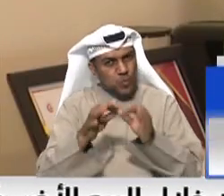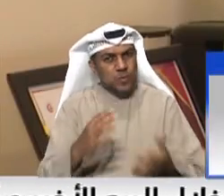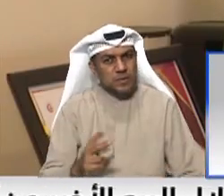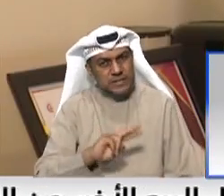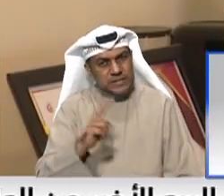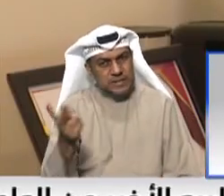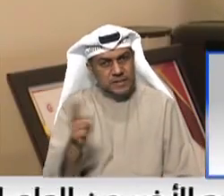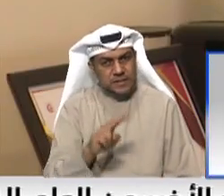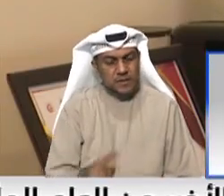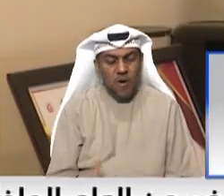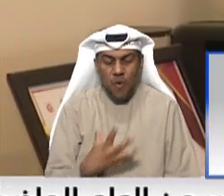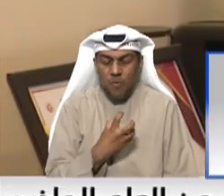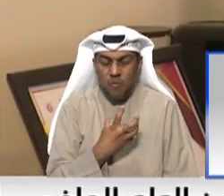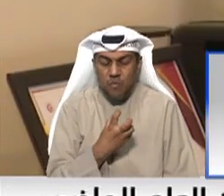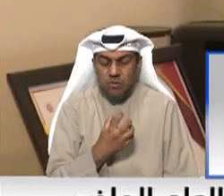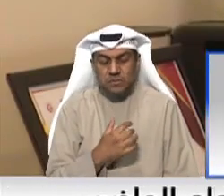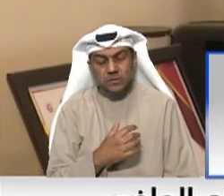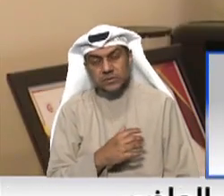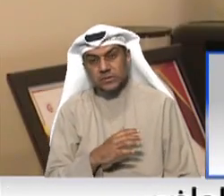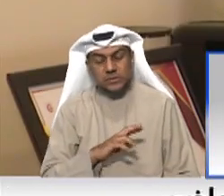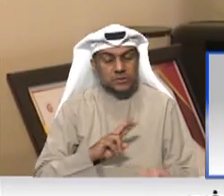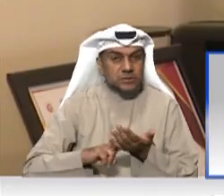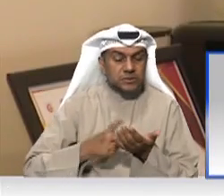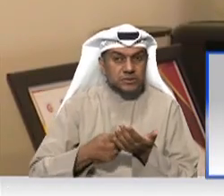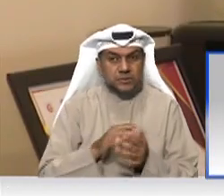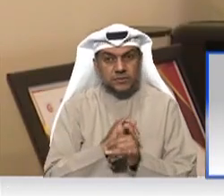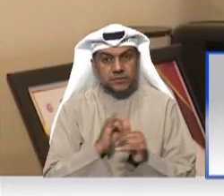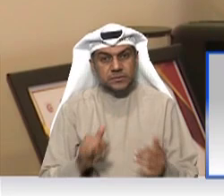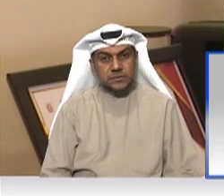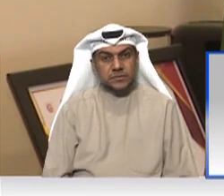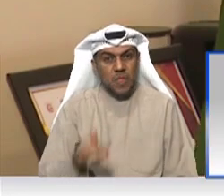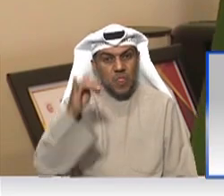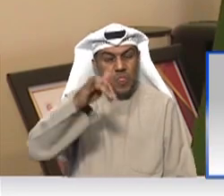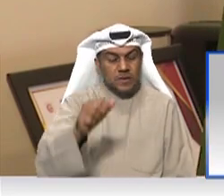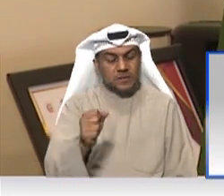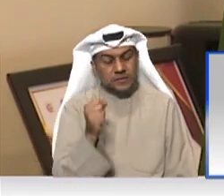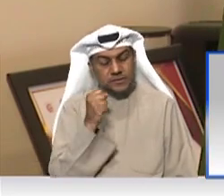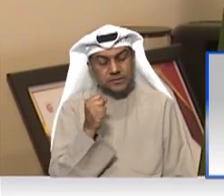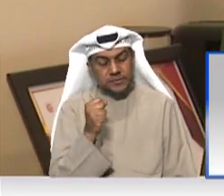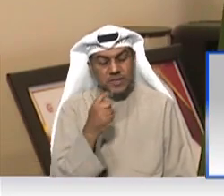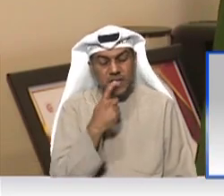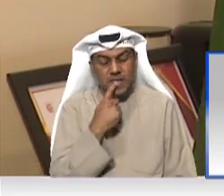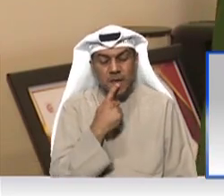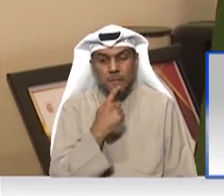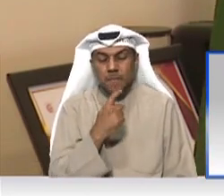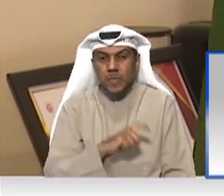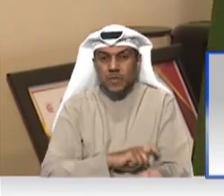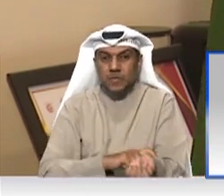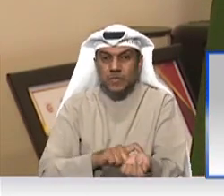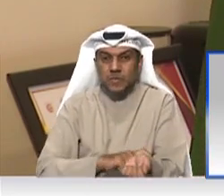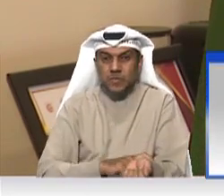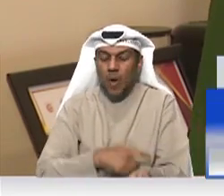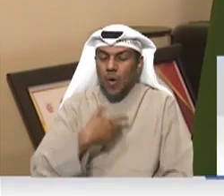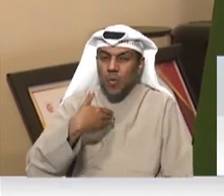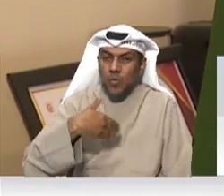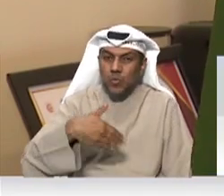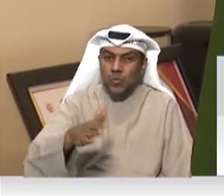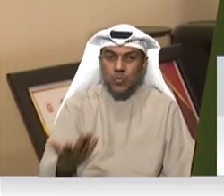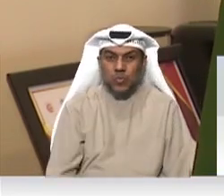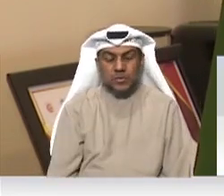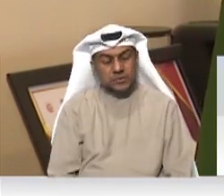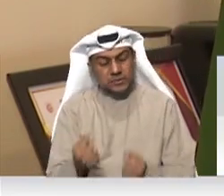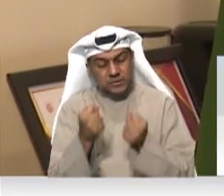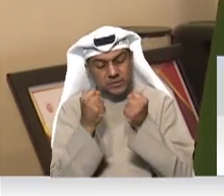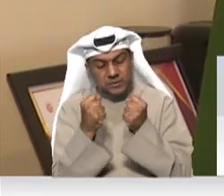مبرحه وشديده يعني الله يعلم اللي هم يمر فيها او ما يحسون بالالم طول الوقت ولكن هذا الالم